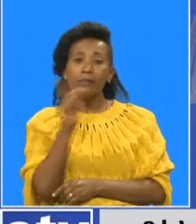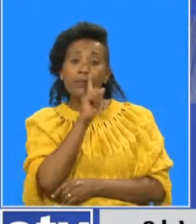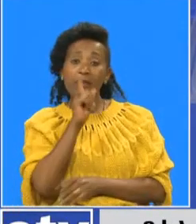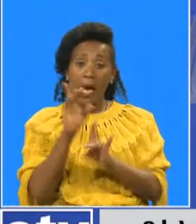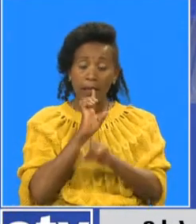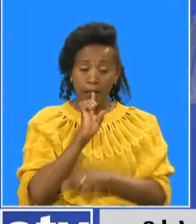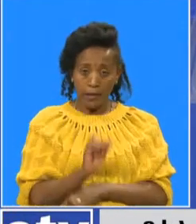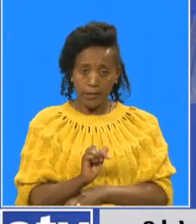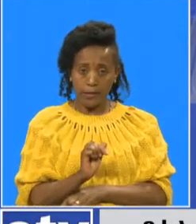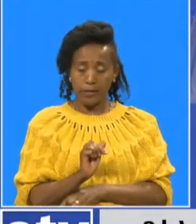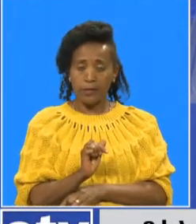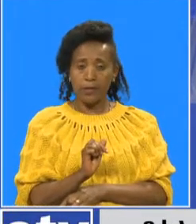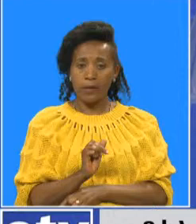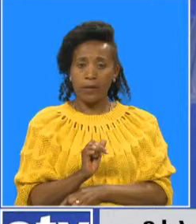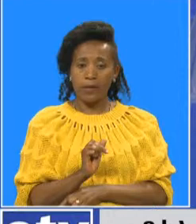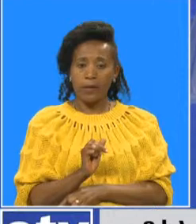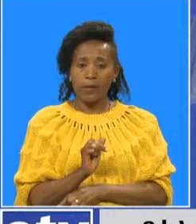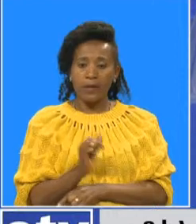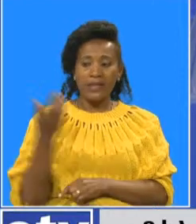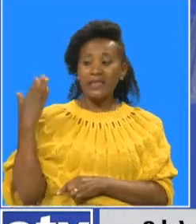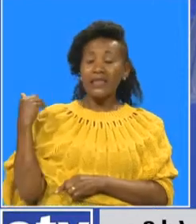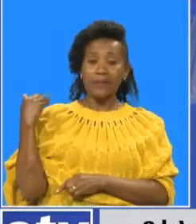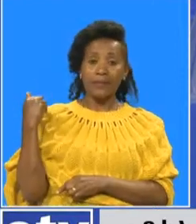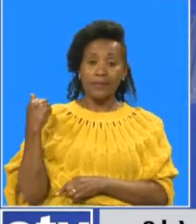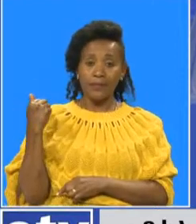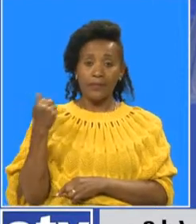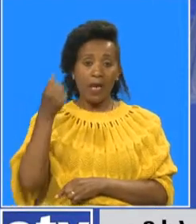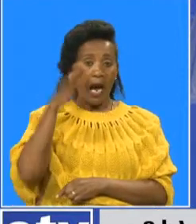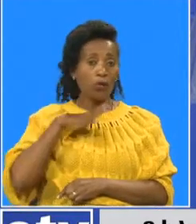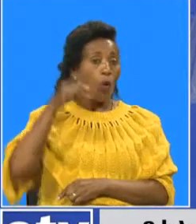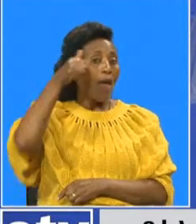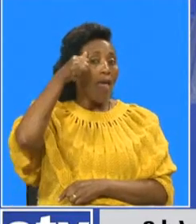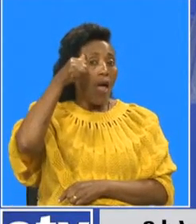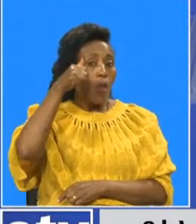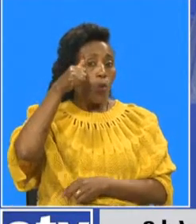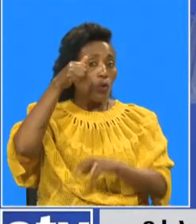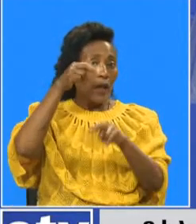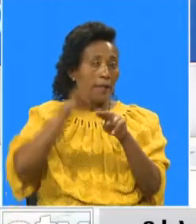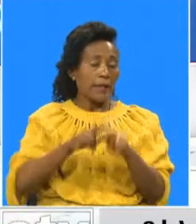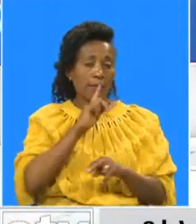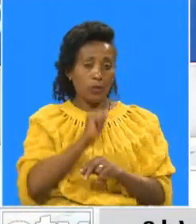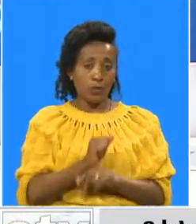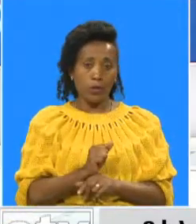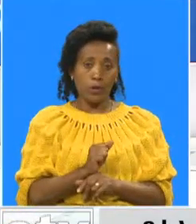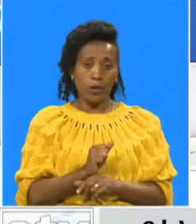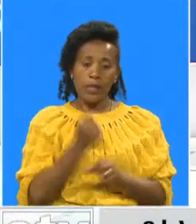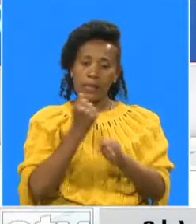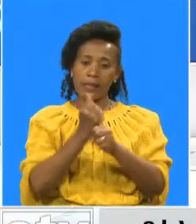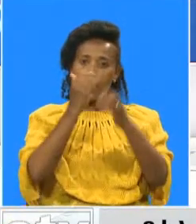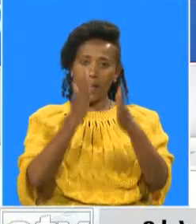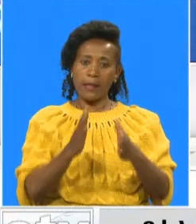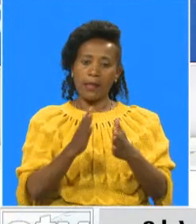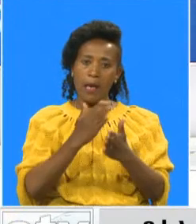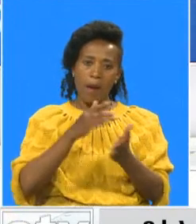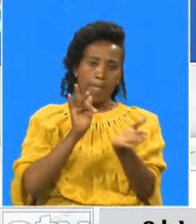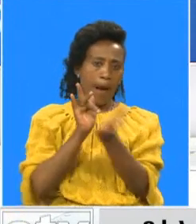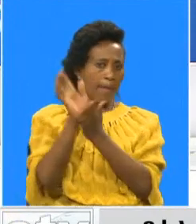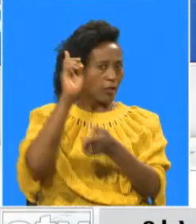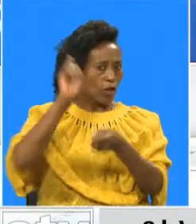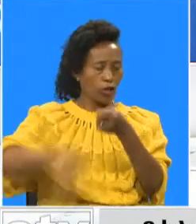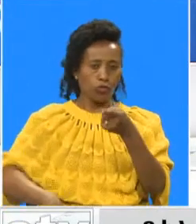ምንድን ያደረግ ነው ቅድምም አቶ አያሌው እንዳስቀመጡት ሰራተኛ ማባረር